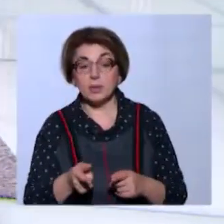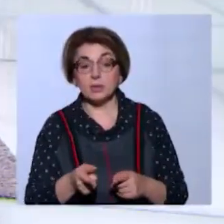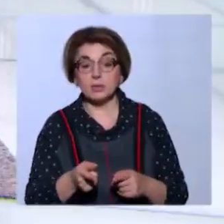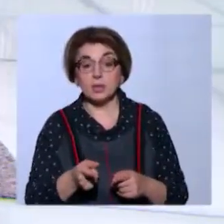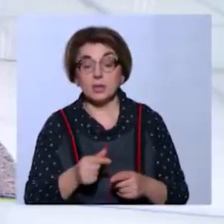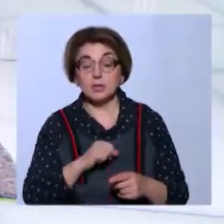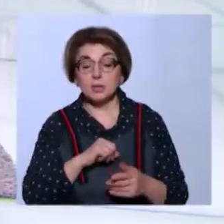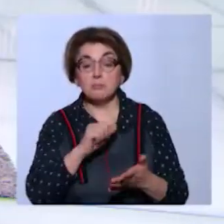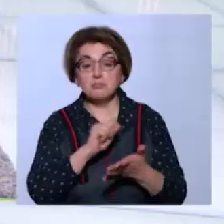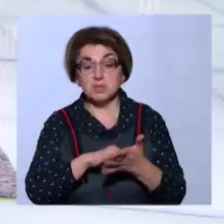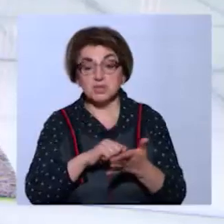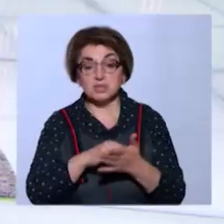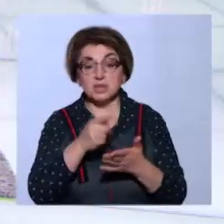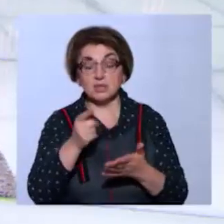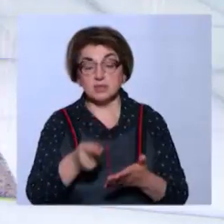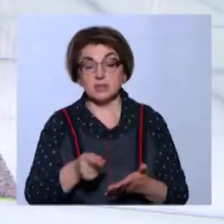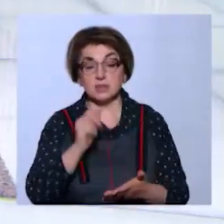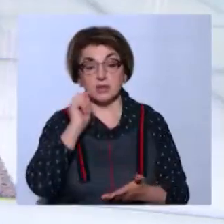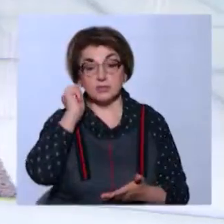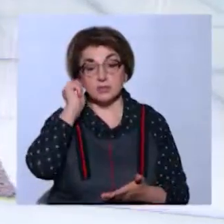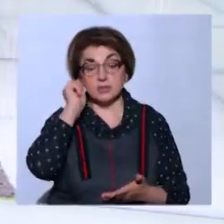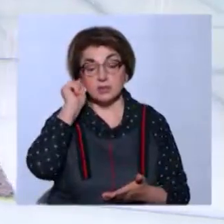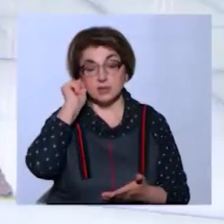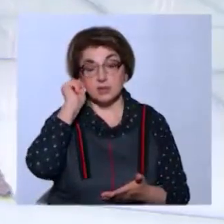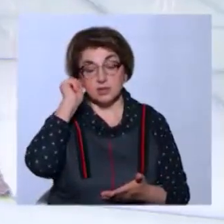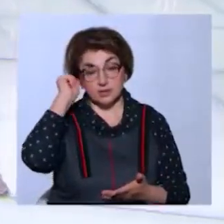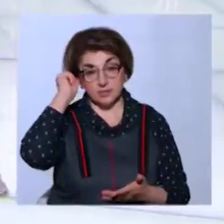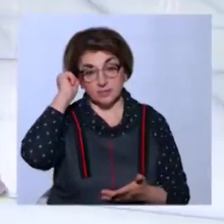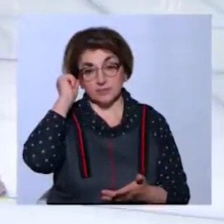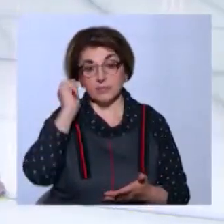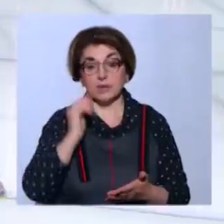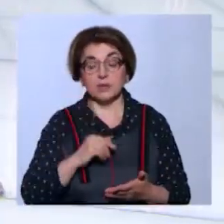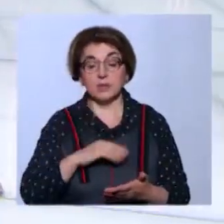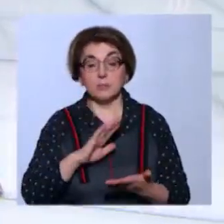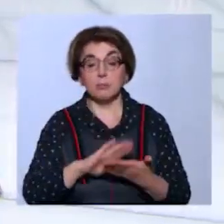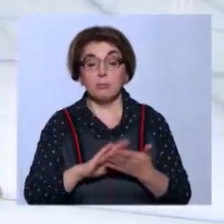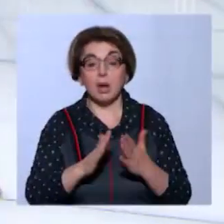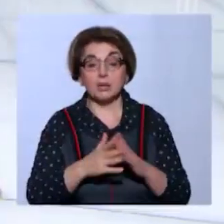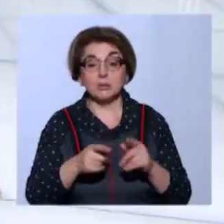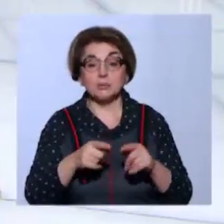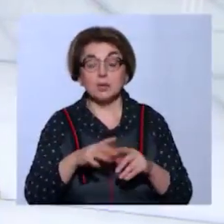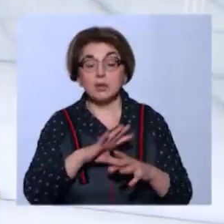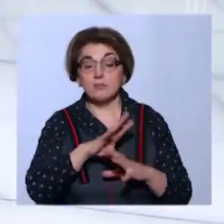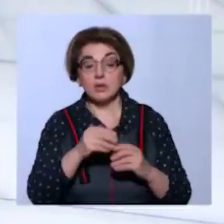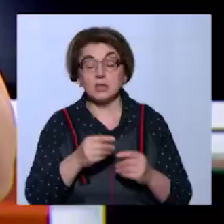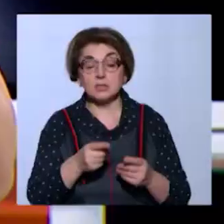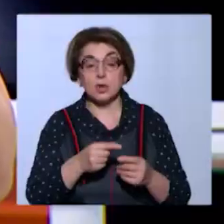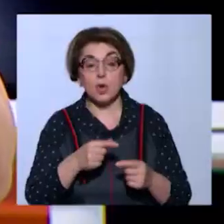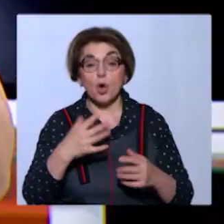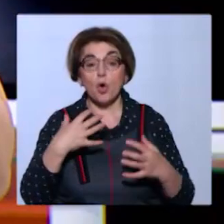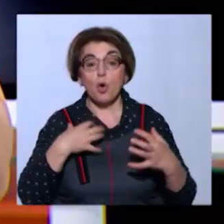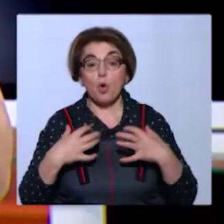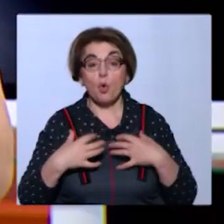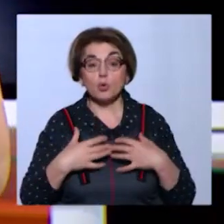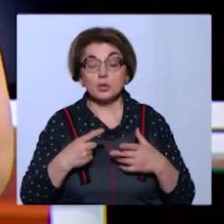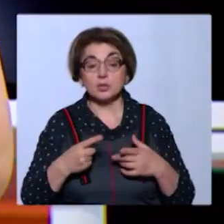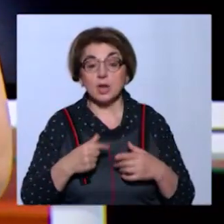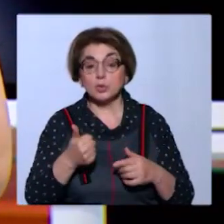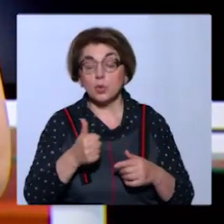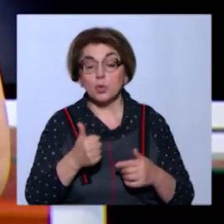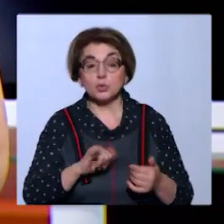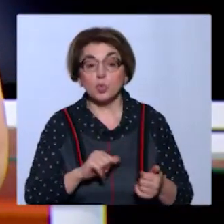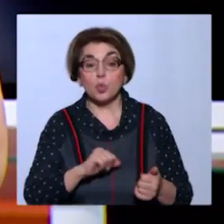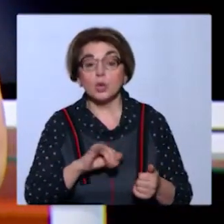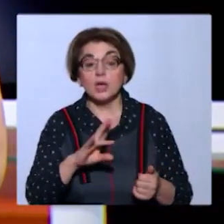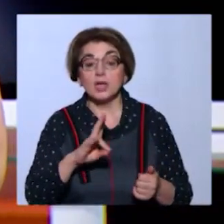ამ ინტენსივობით არის გამოწვეული. და ფაქტორის ყველაზე კარგად ორგანიზმი რა